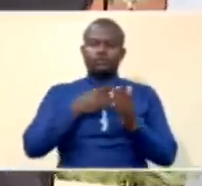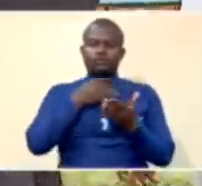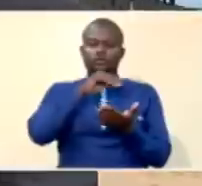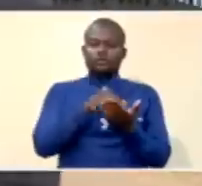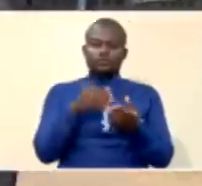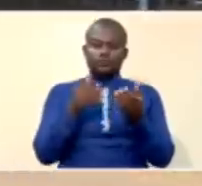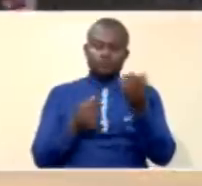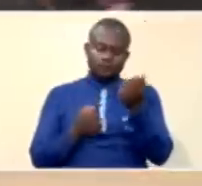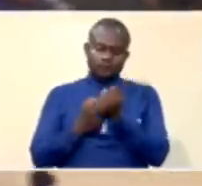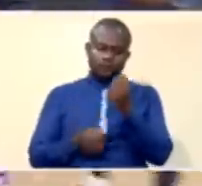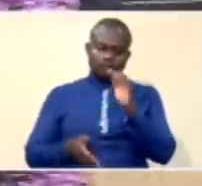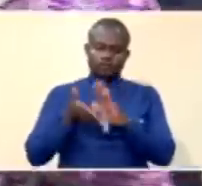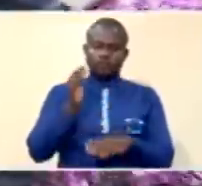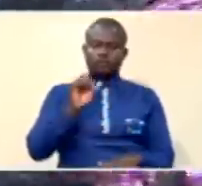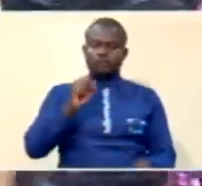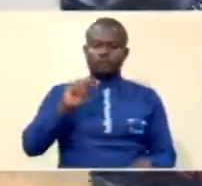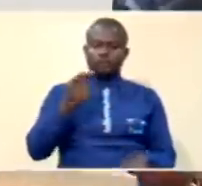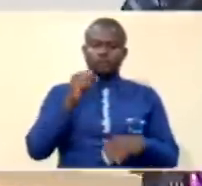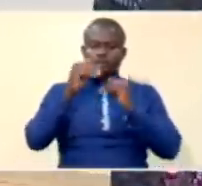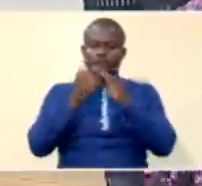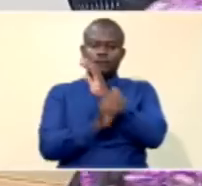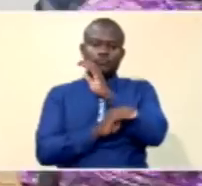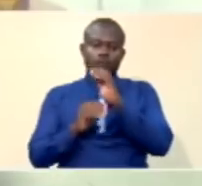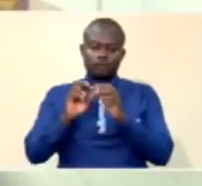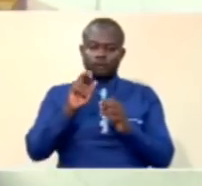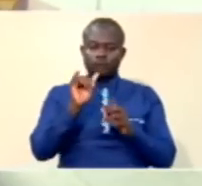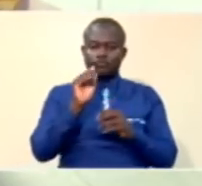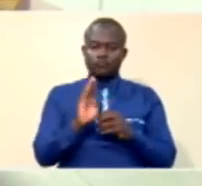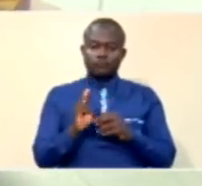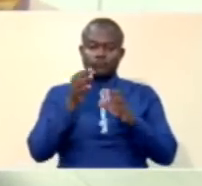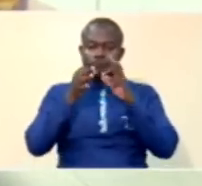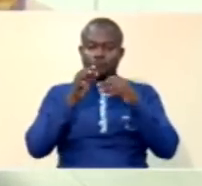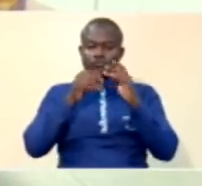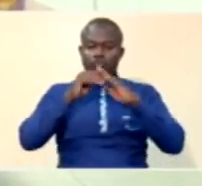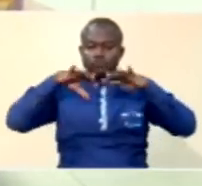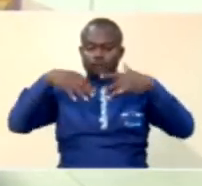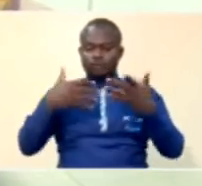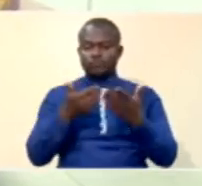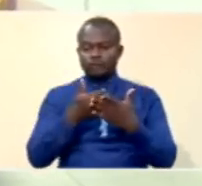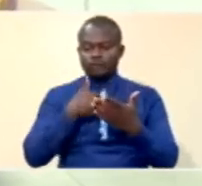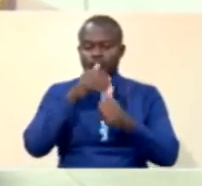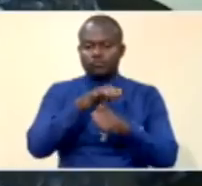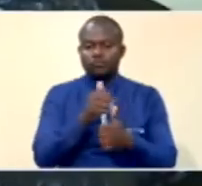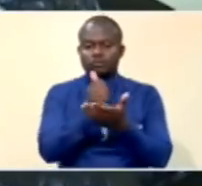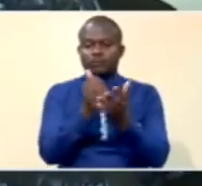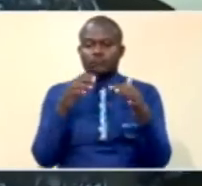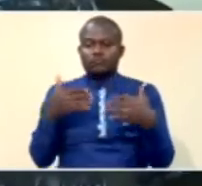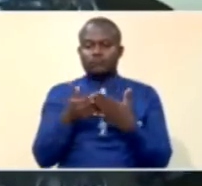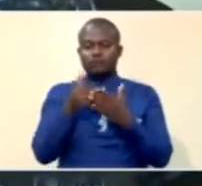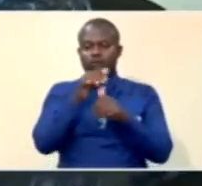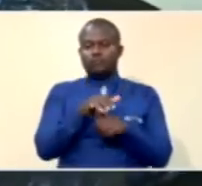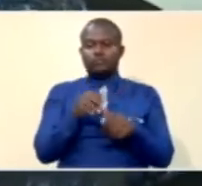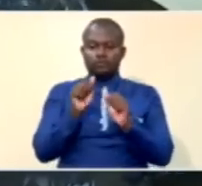ku bahohotewe Isange One Stop Center cy'urwego rw'igihugu rw'ubugenzacyaha RIB, basobanurira uburyo abahuye n'ihohoterwa bafashwa ndetse